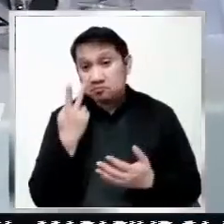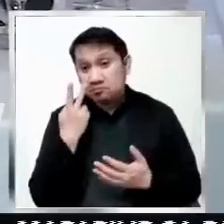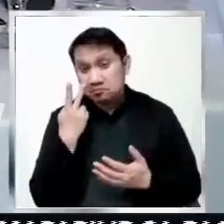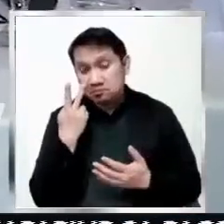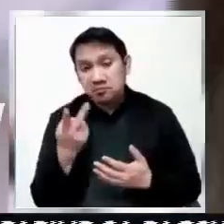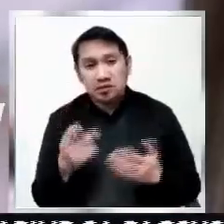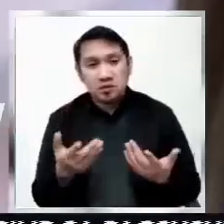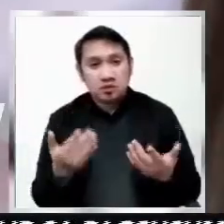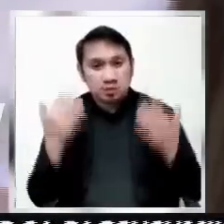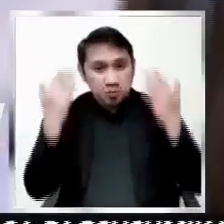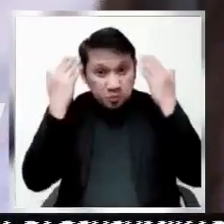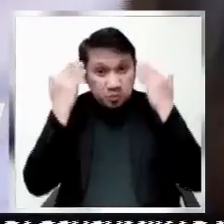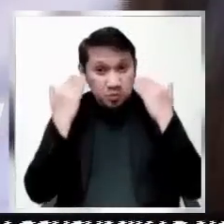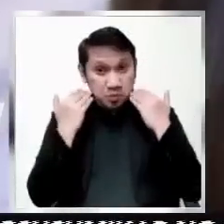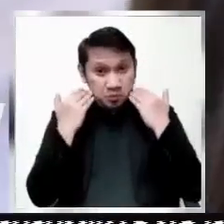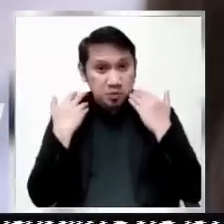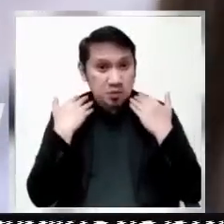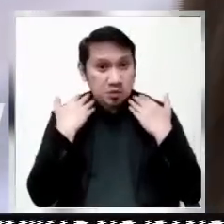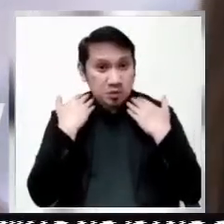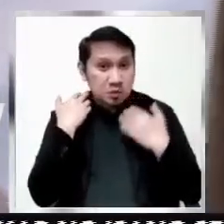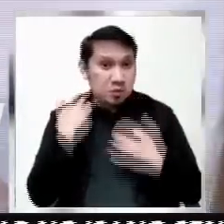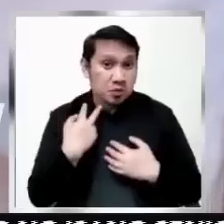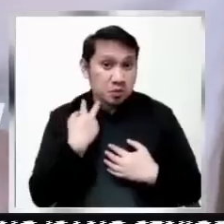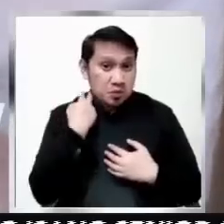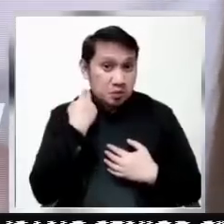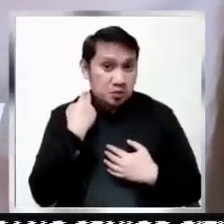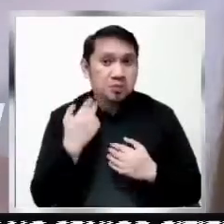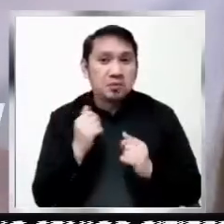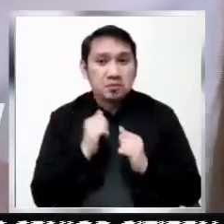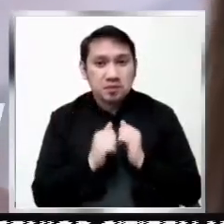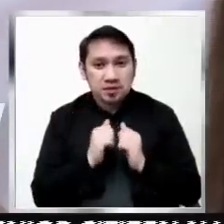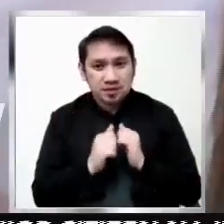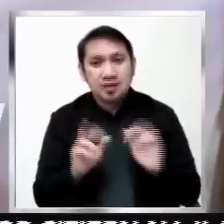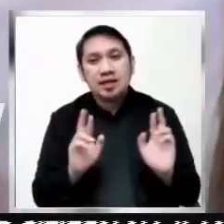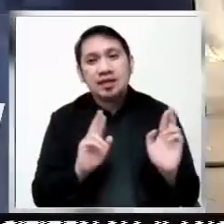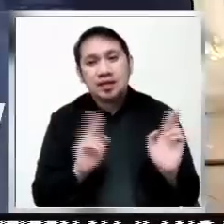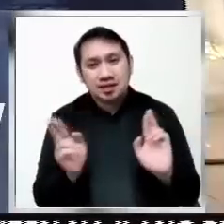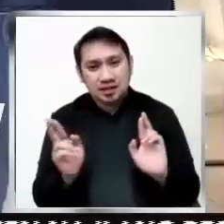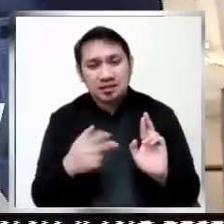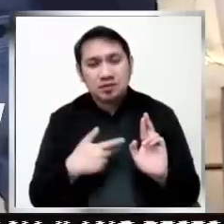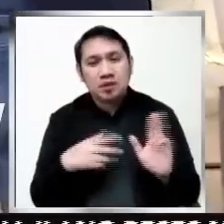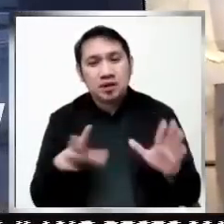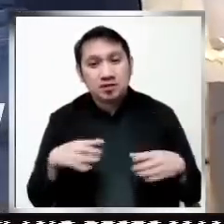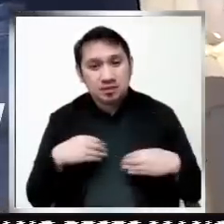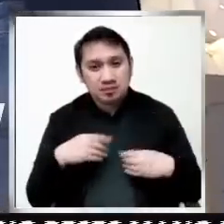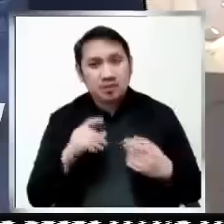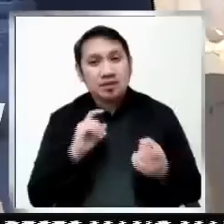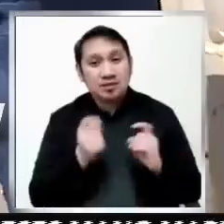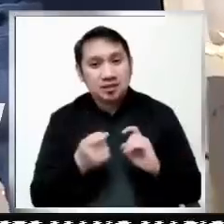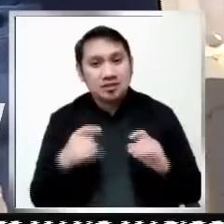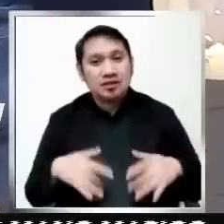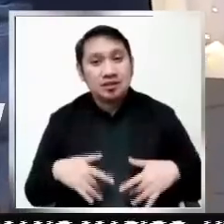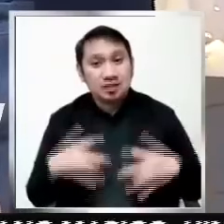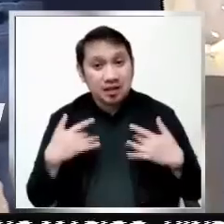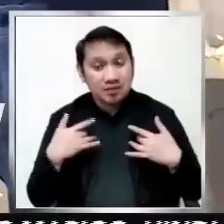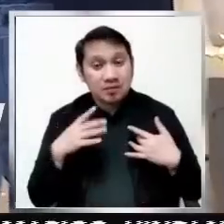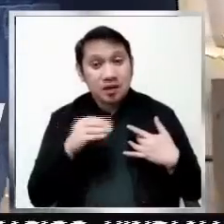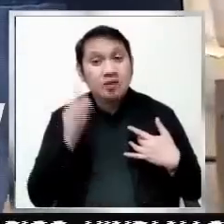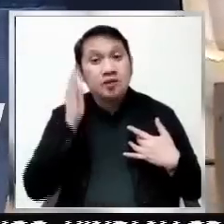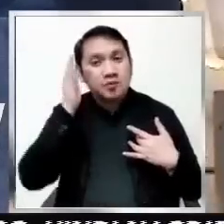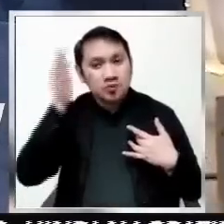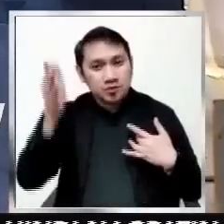na si Carla. Sinyalis daw na ready siya tanggapin ang changes na nangyari at mangyayari pa sa kanyang buhay at